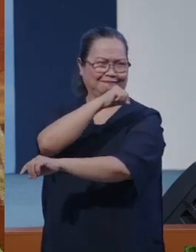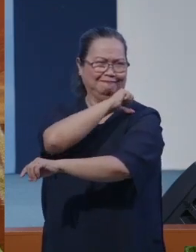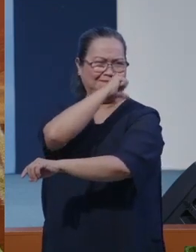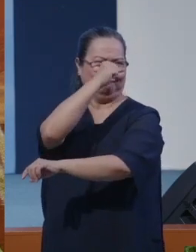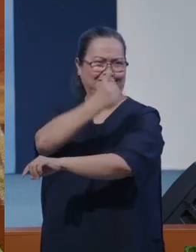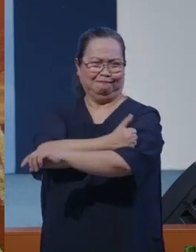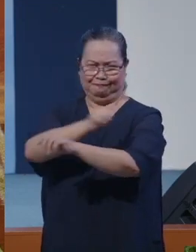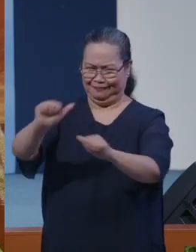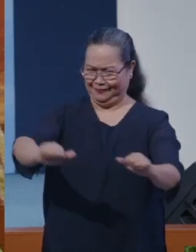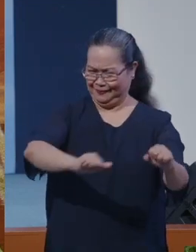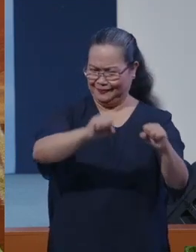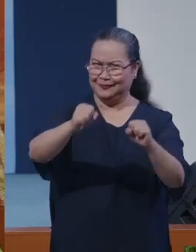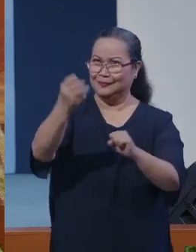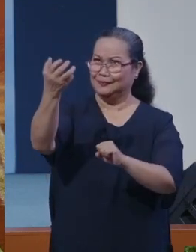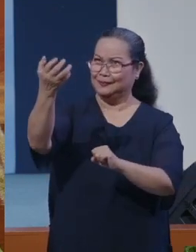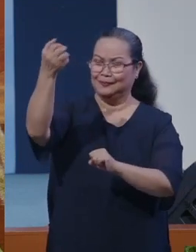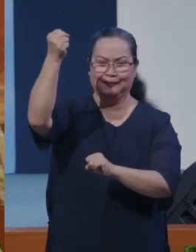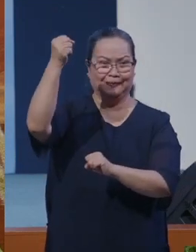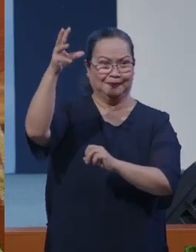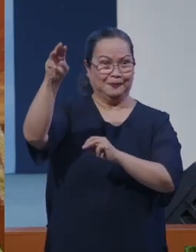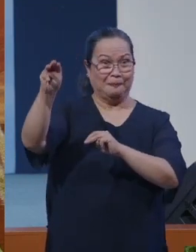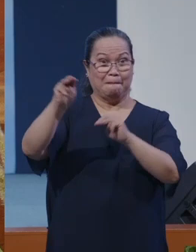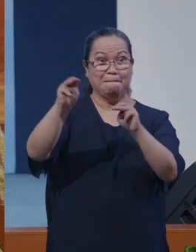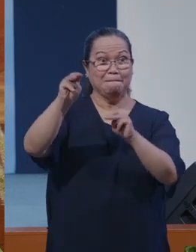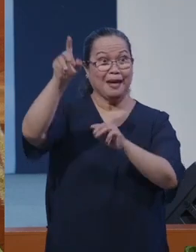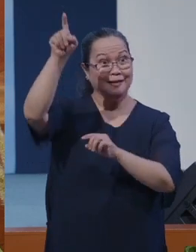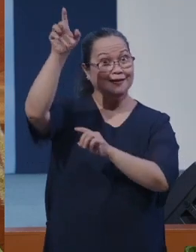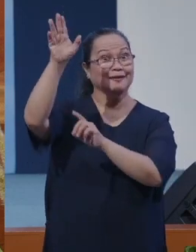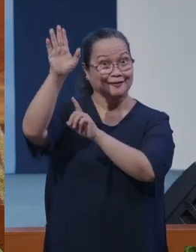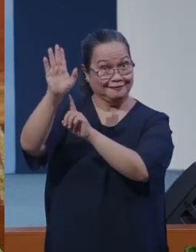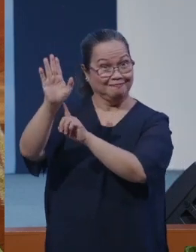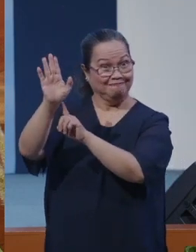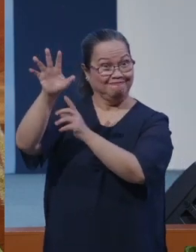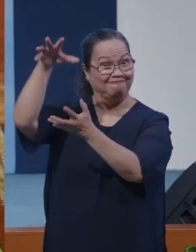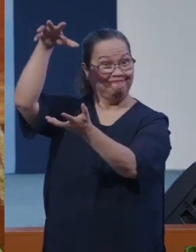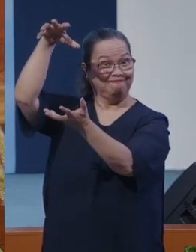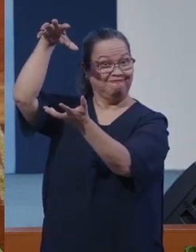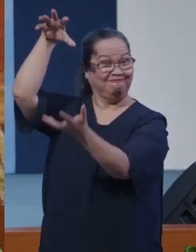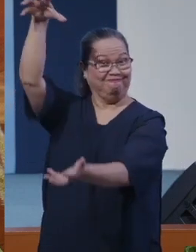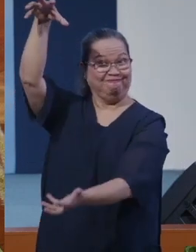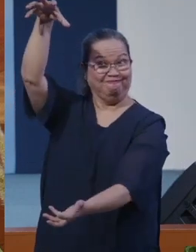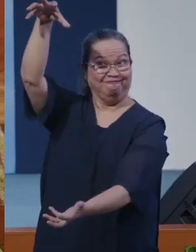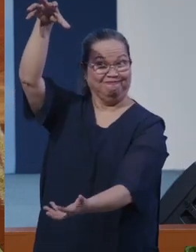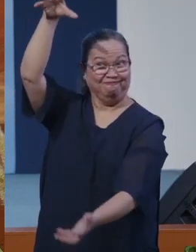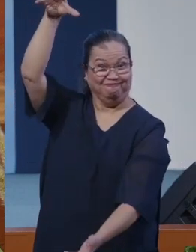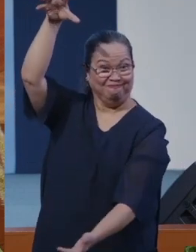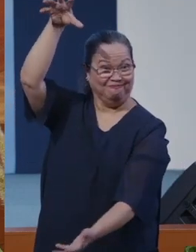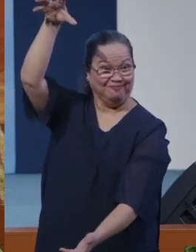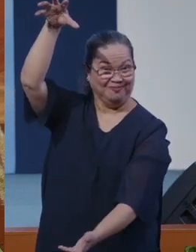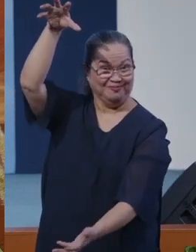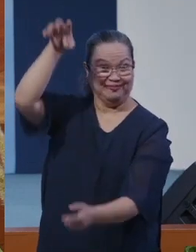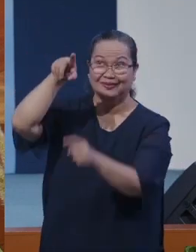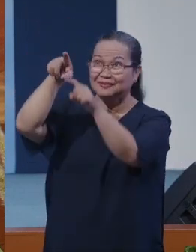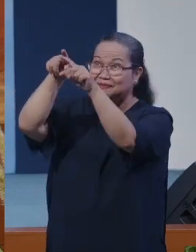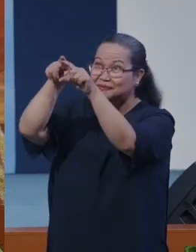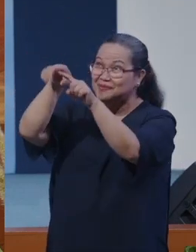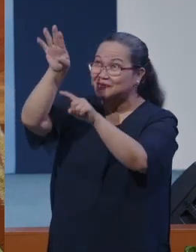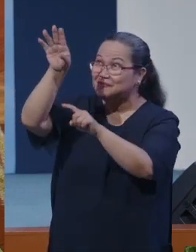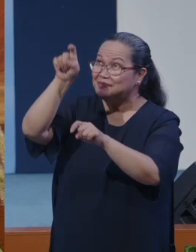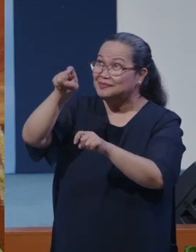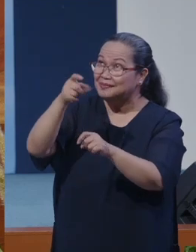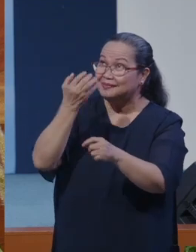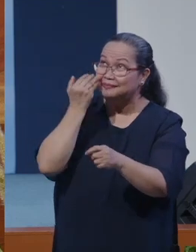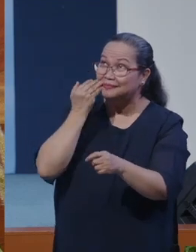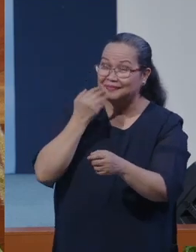ng lahat. Kung ang iyong master ay ganong kayaman at ikaw ay nakasandig sa iyong pangangailangan